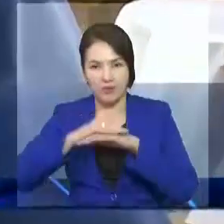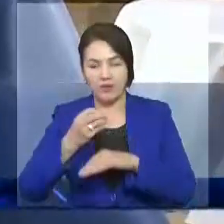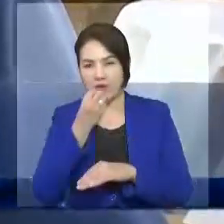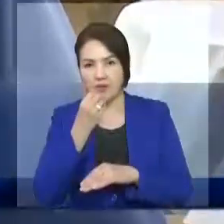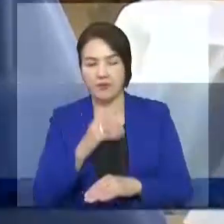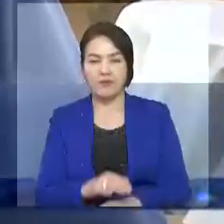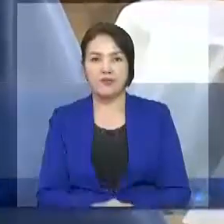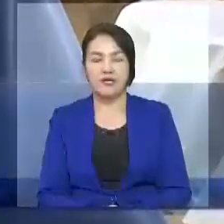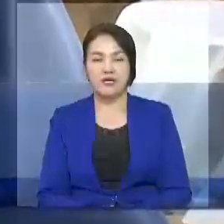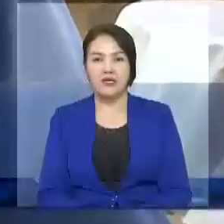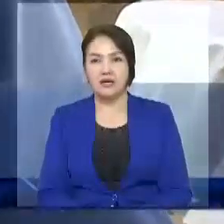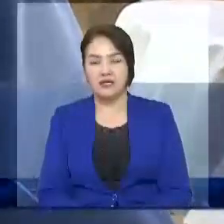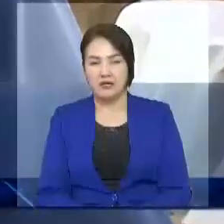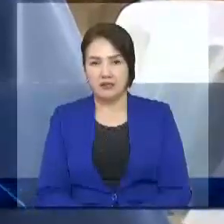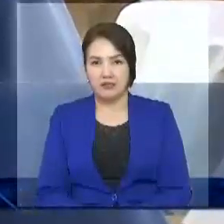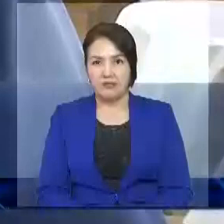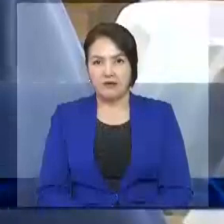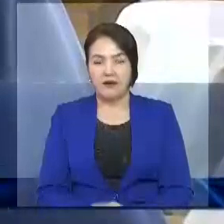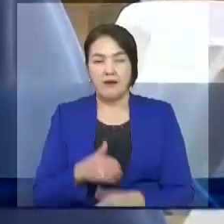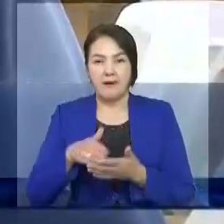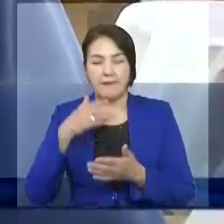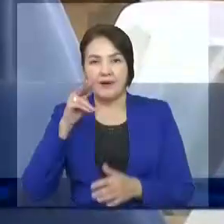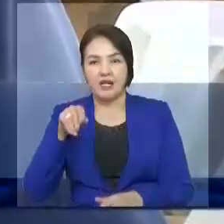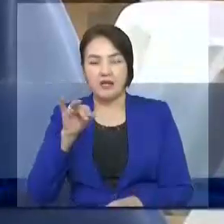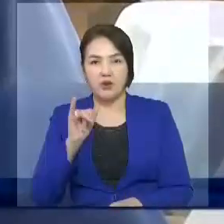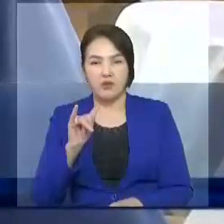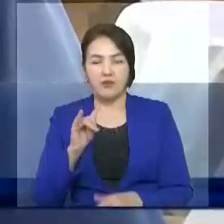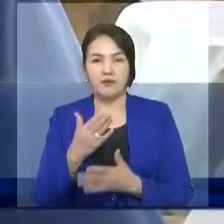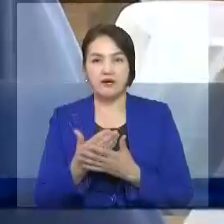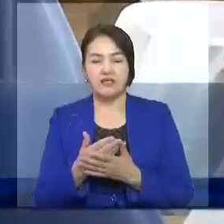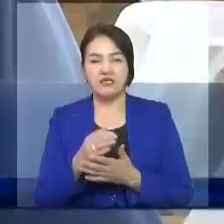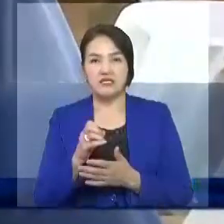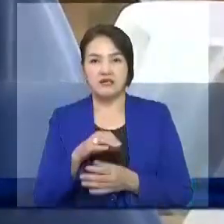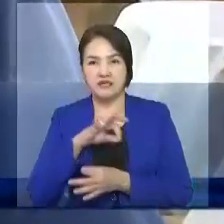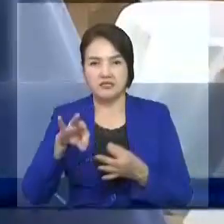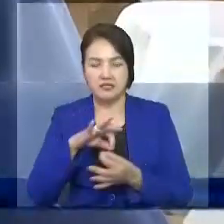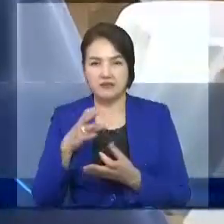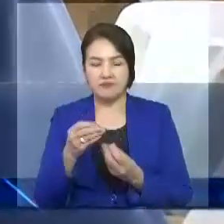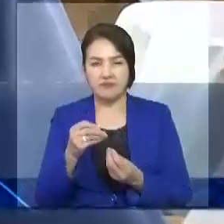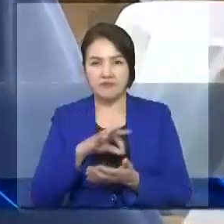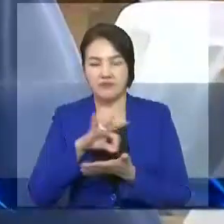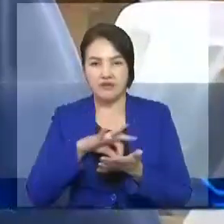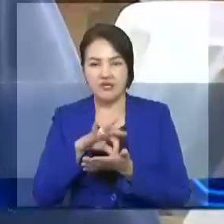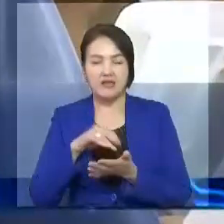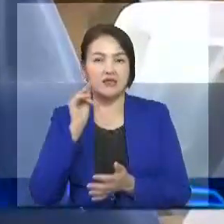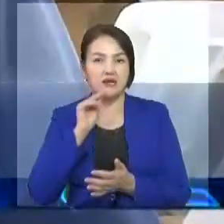кешкас, кешкасқа палау, сыр етімен, шайымыз